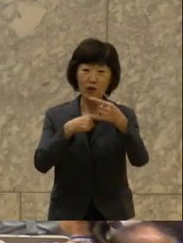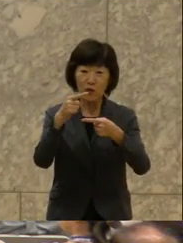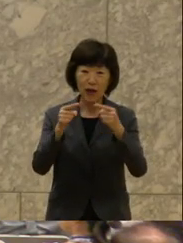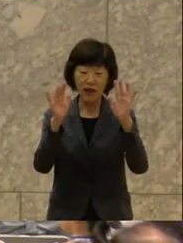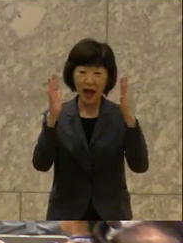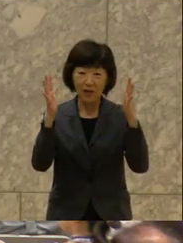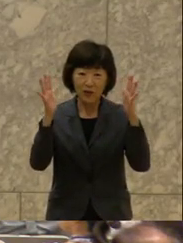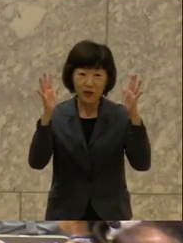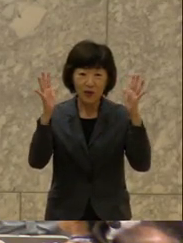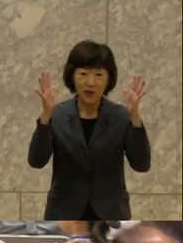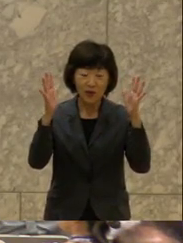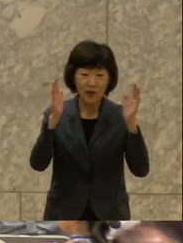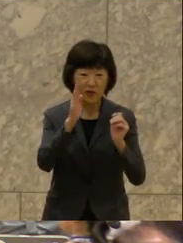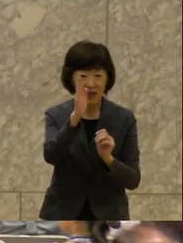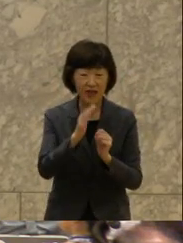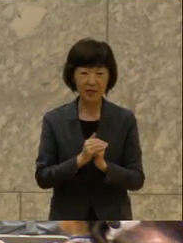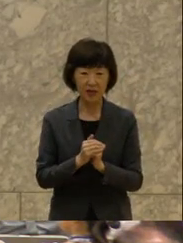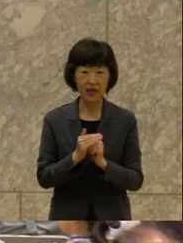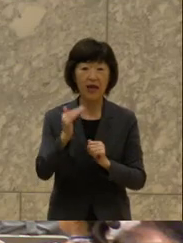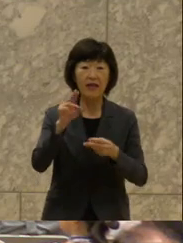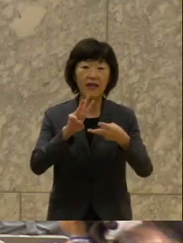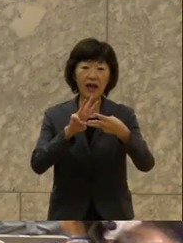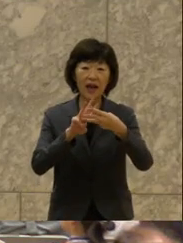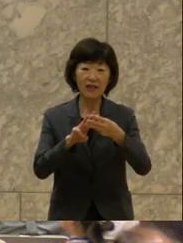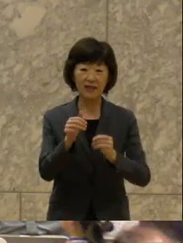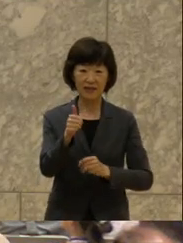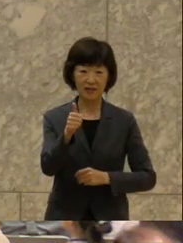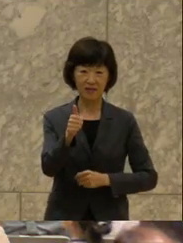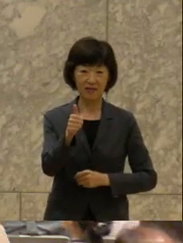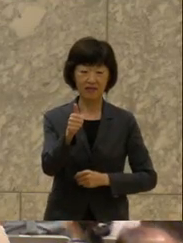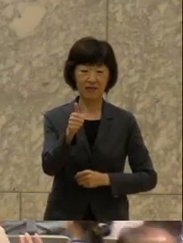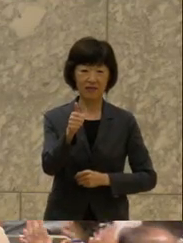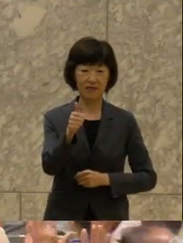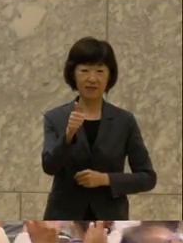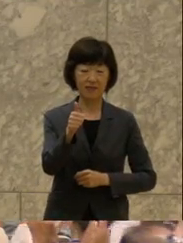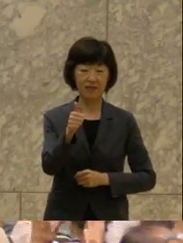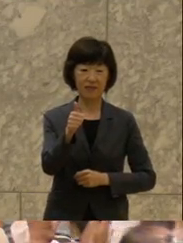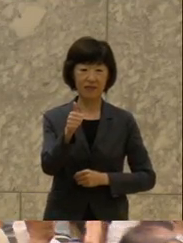お迎えください高田裕二選手です